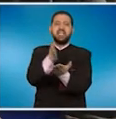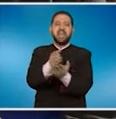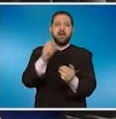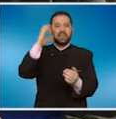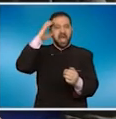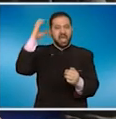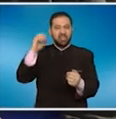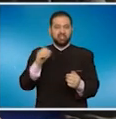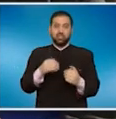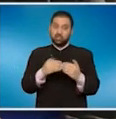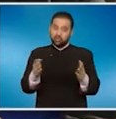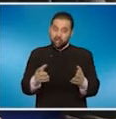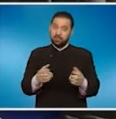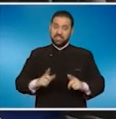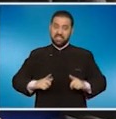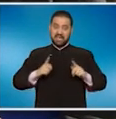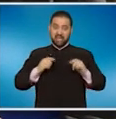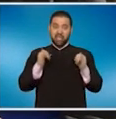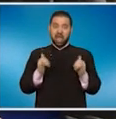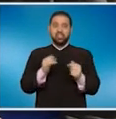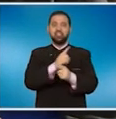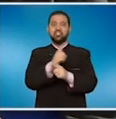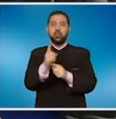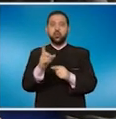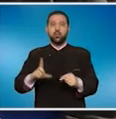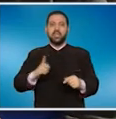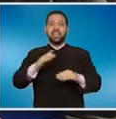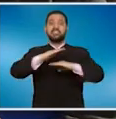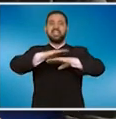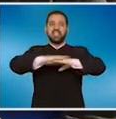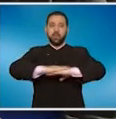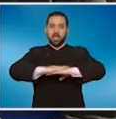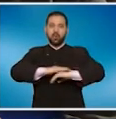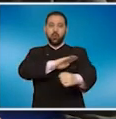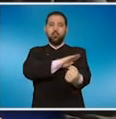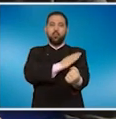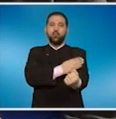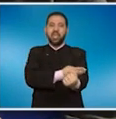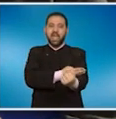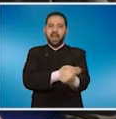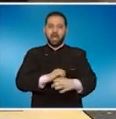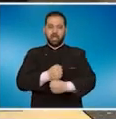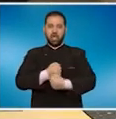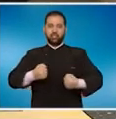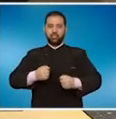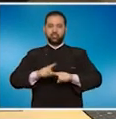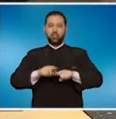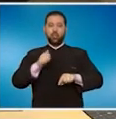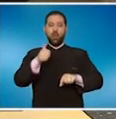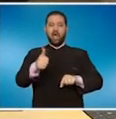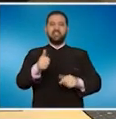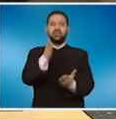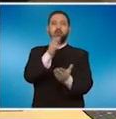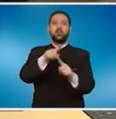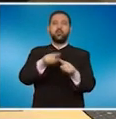și încerci să și pui în practică lucrurile acestea, este temeiul, da? Deci e puterea. Te încins cu adevărul,